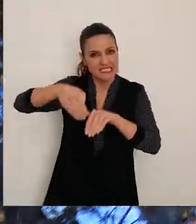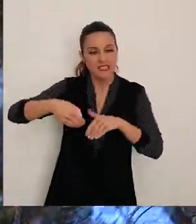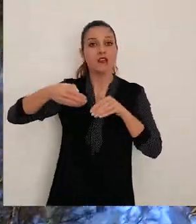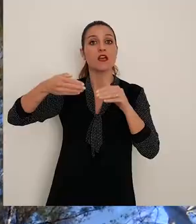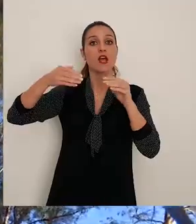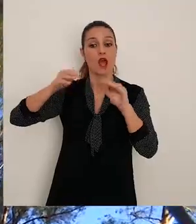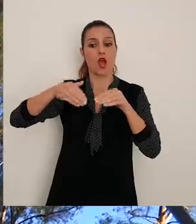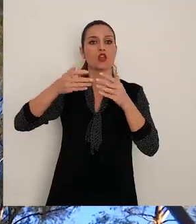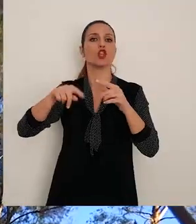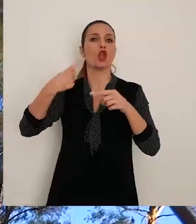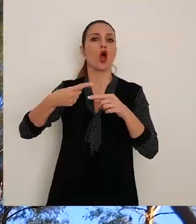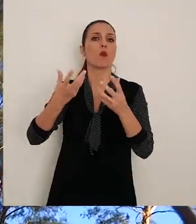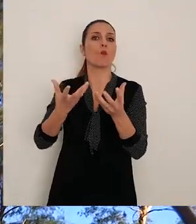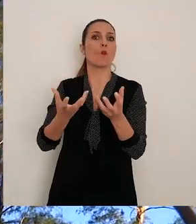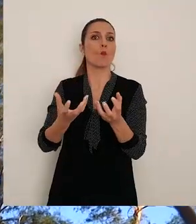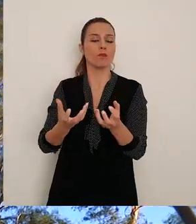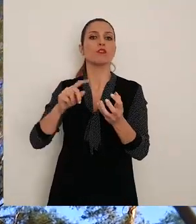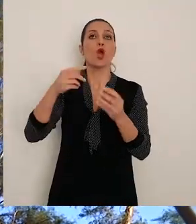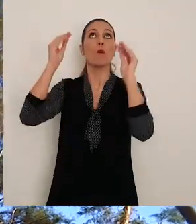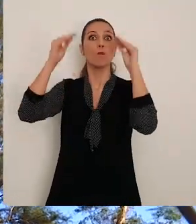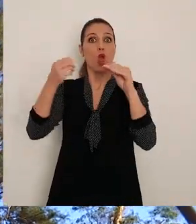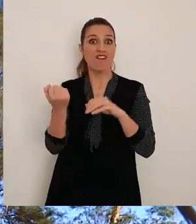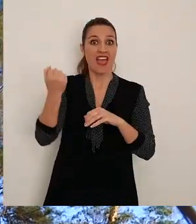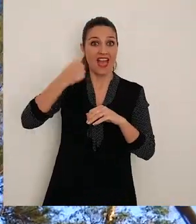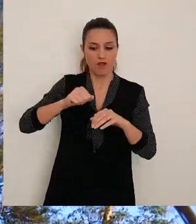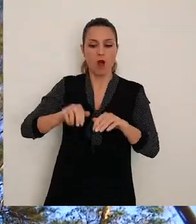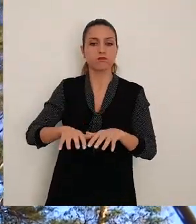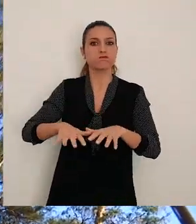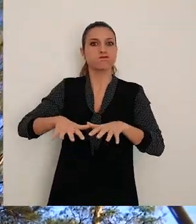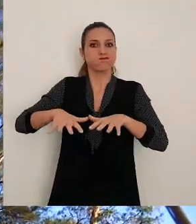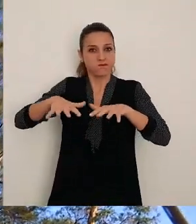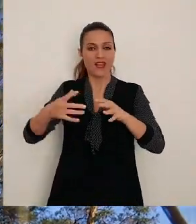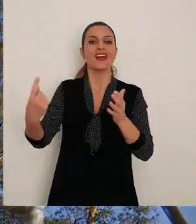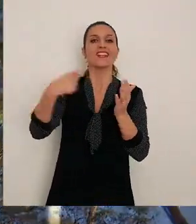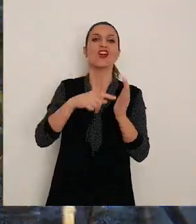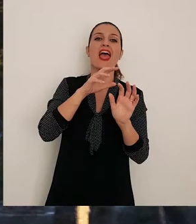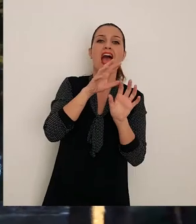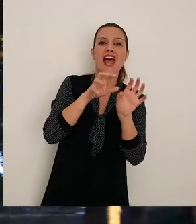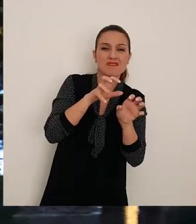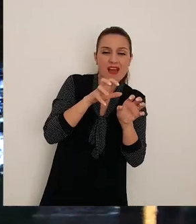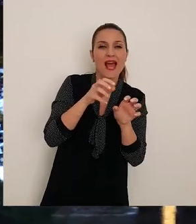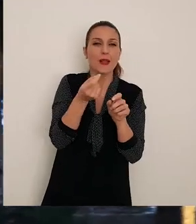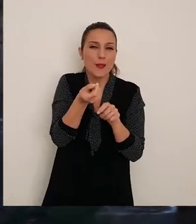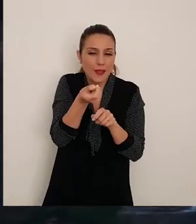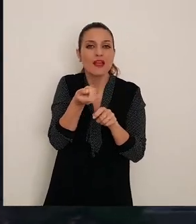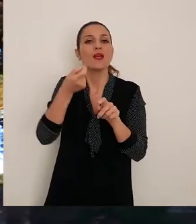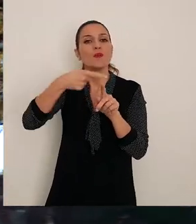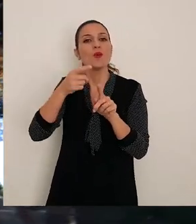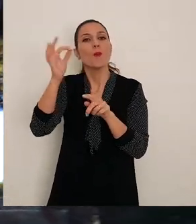a riempirli temporaneamente, formando dei laghetti naturali che pullulano di nuova vita, sia animale che vegetale.